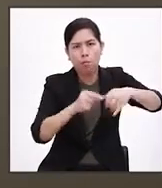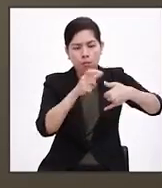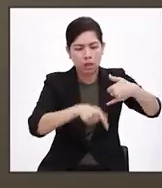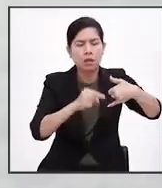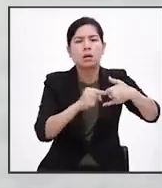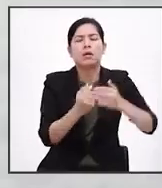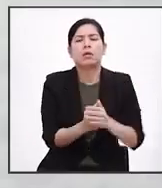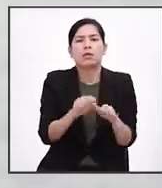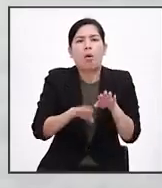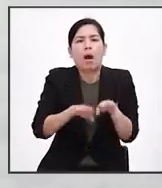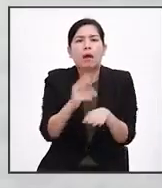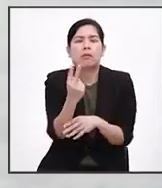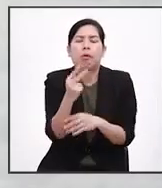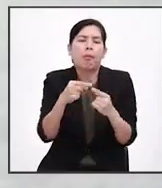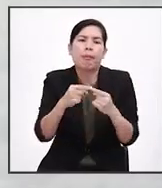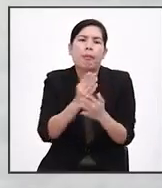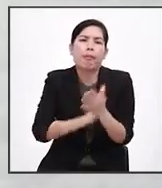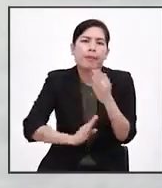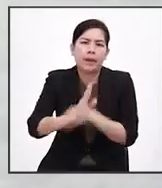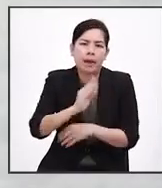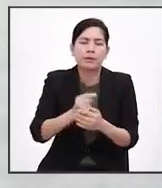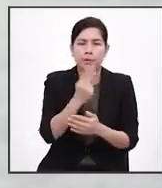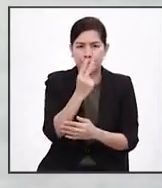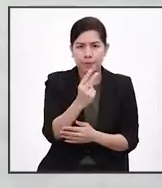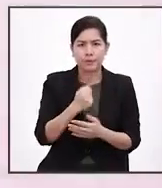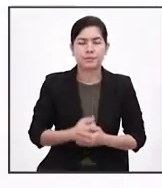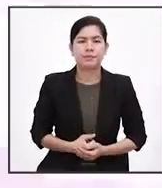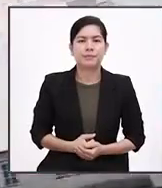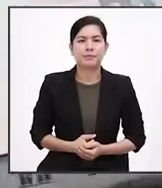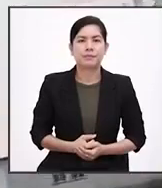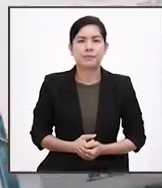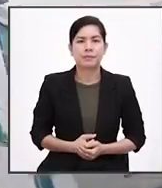ข้างไปตอนนี้น้องทันจะเป็นอย่างไรบ้างติดตามกันเลยค่ะ